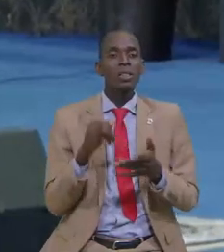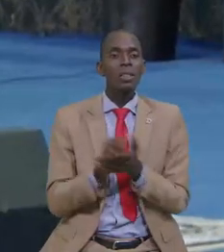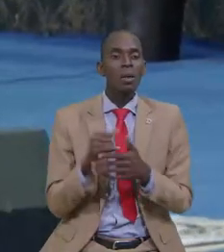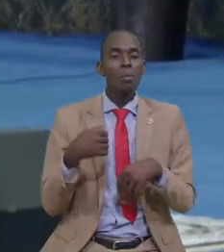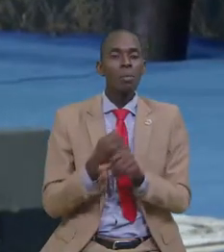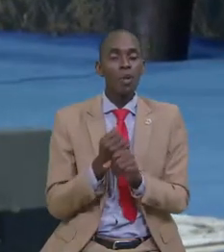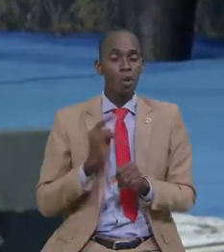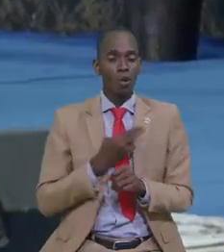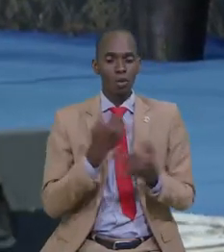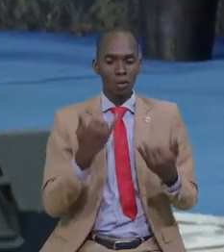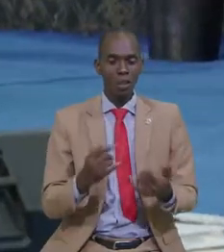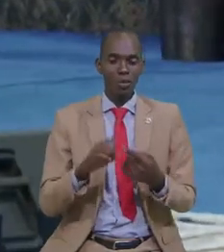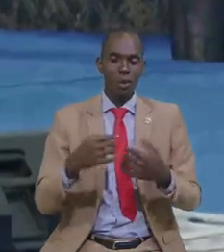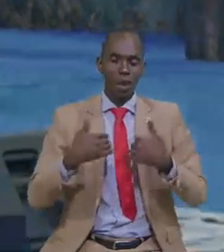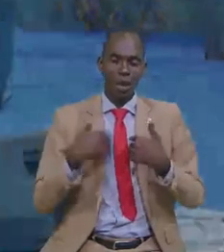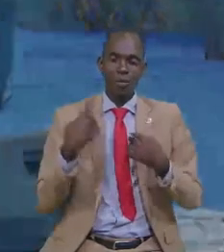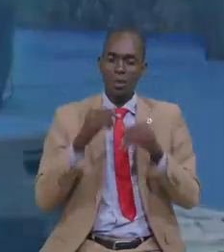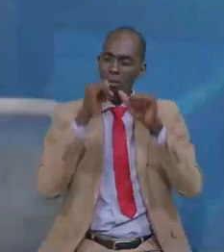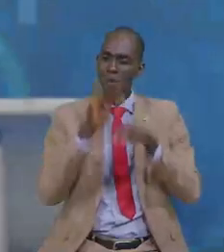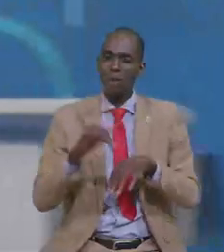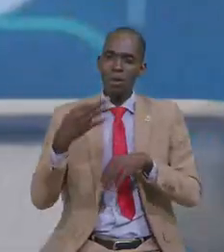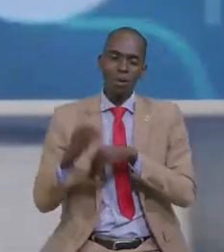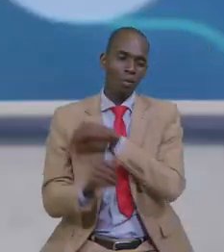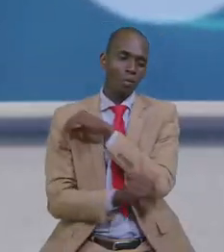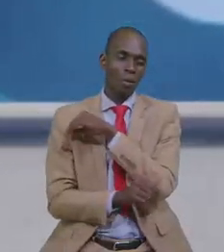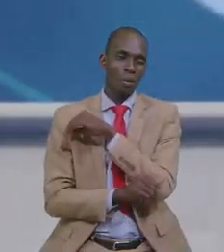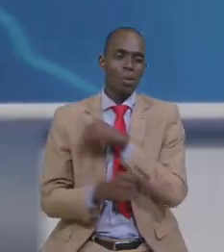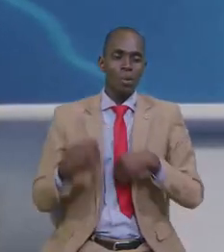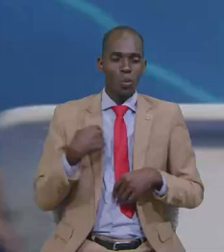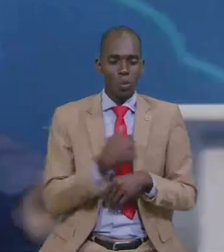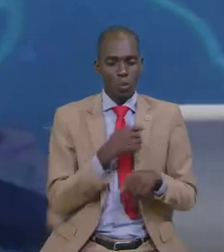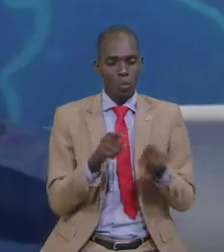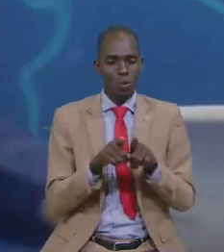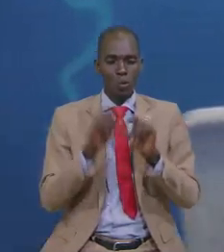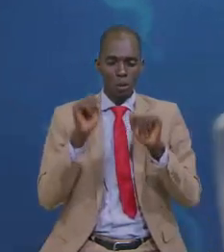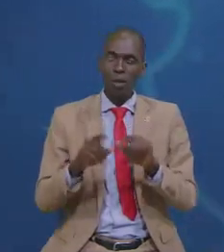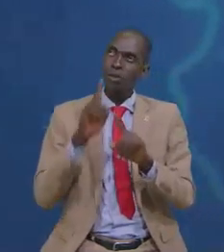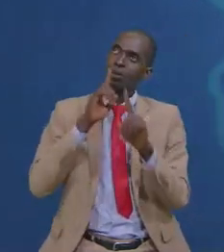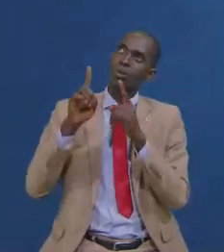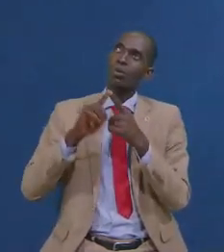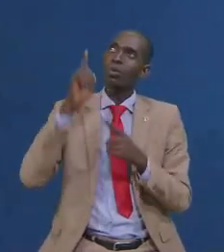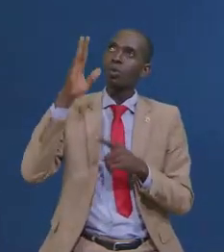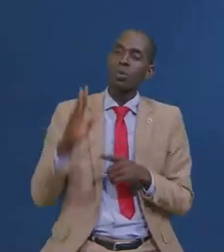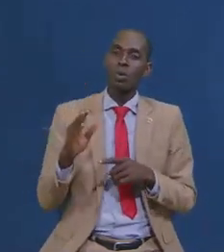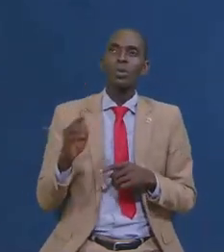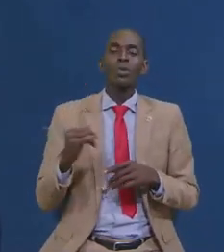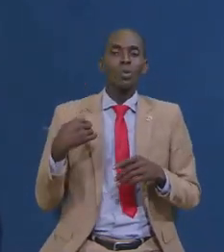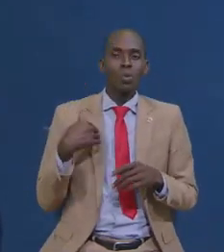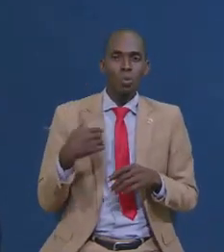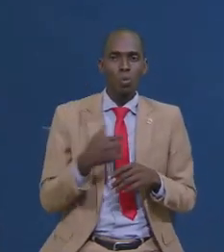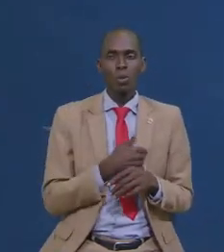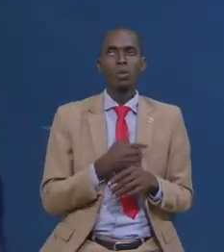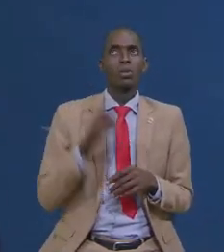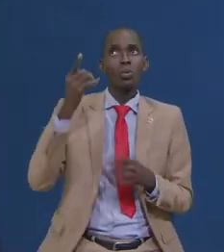nous fait avoir maintenant la bénédiction d'Abraham. Nous pouvons parler à Dieu, nous pouvons lui dire, tu